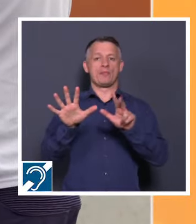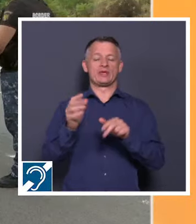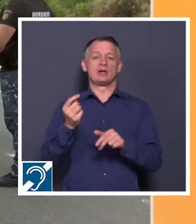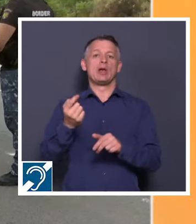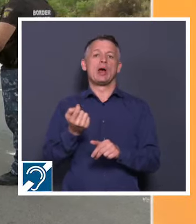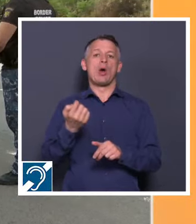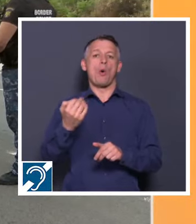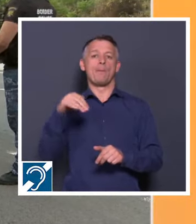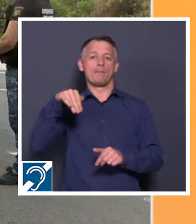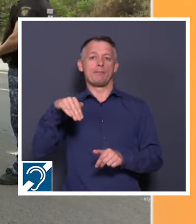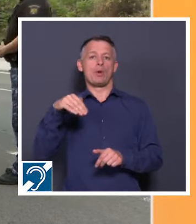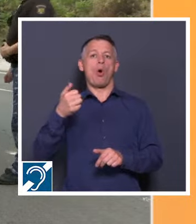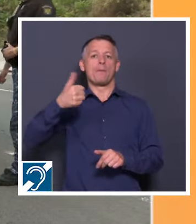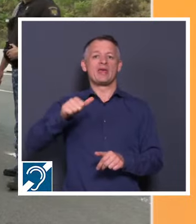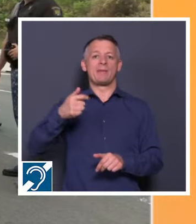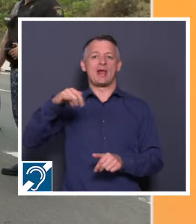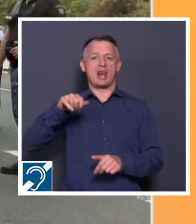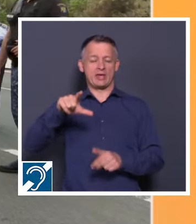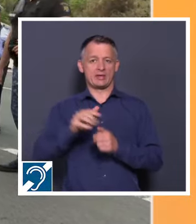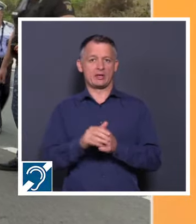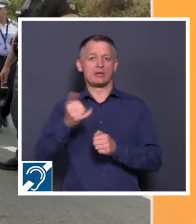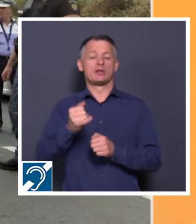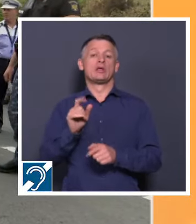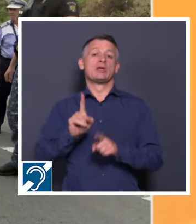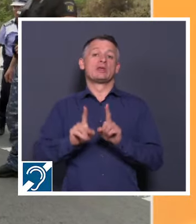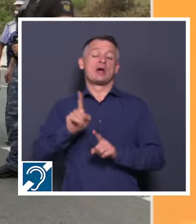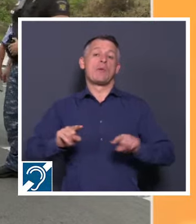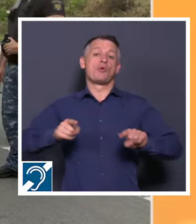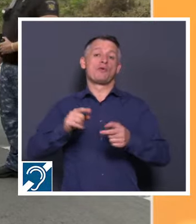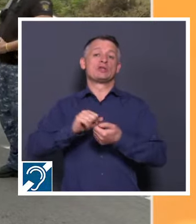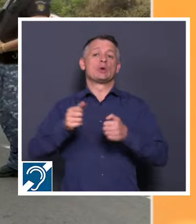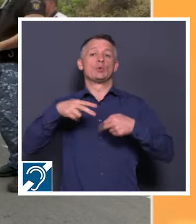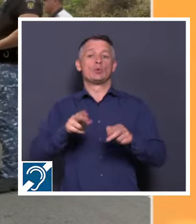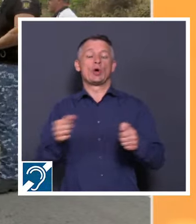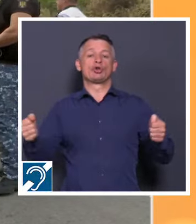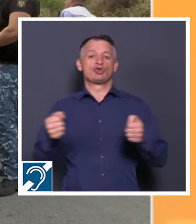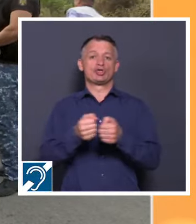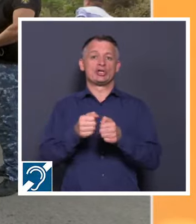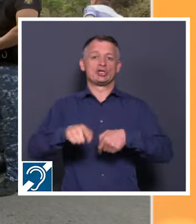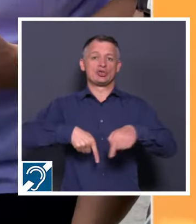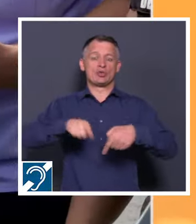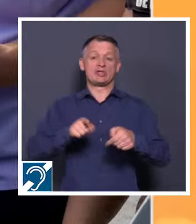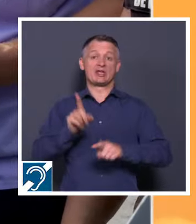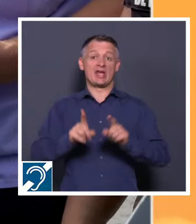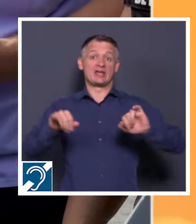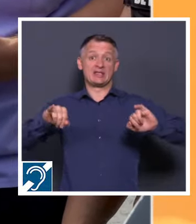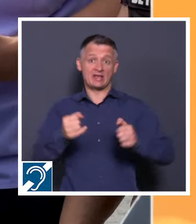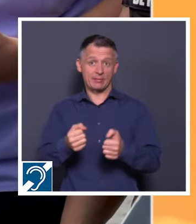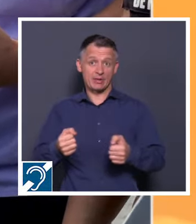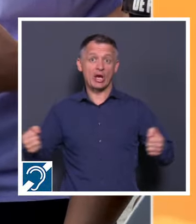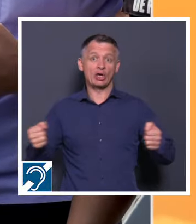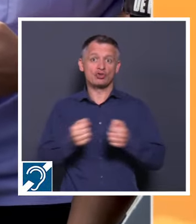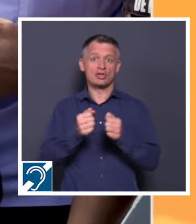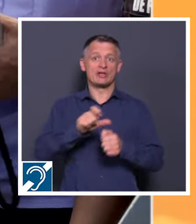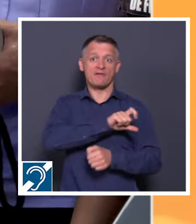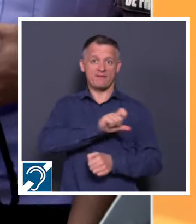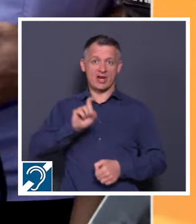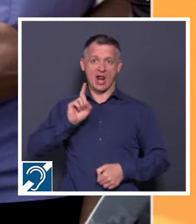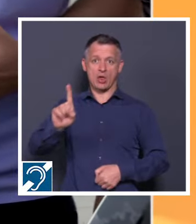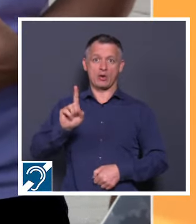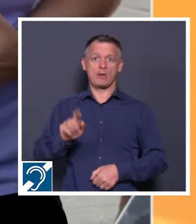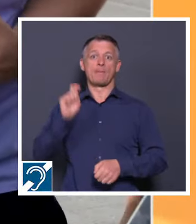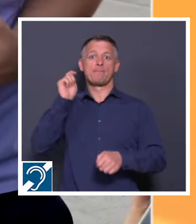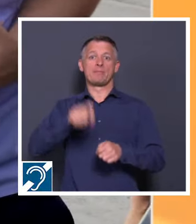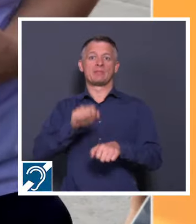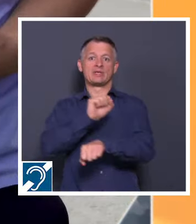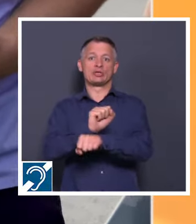șoferii drogați sau băuți au dus la un accident rutier. În cazul în care se întâmplă un accident în trafic din vina acestor șoferi, pedeapsa cu